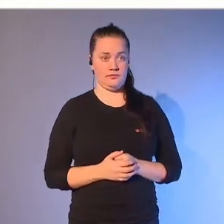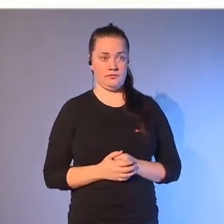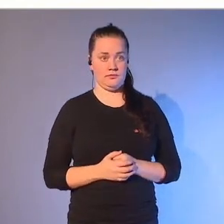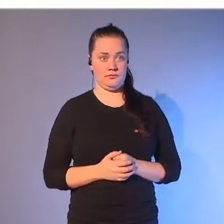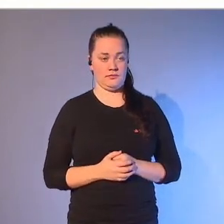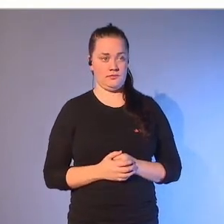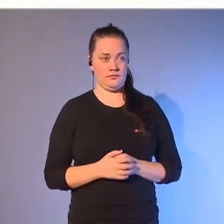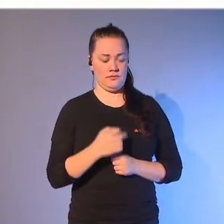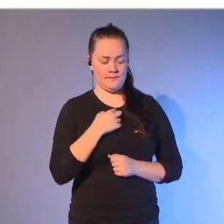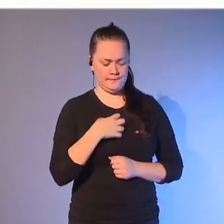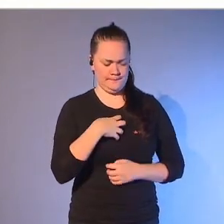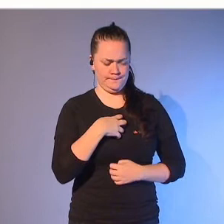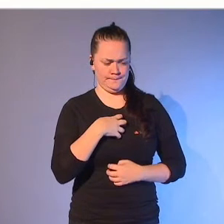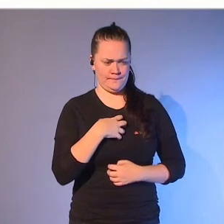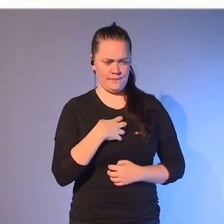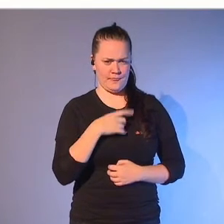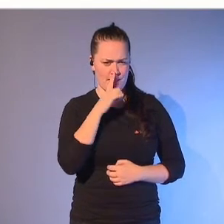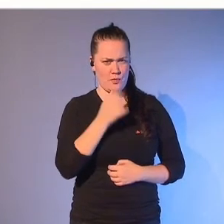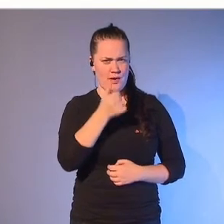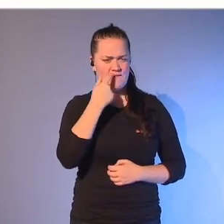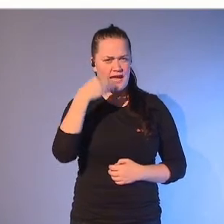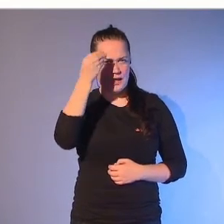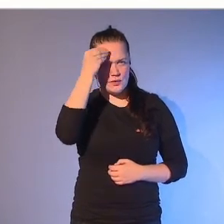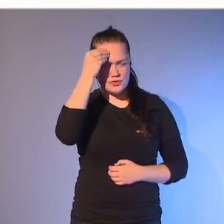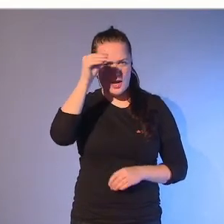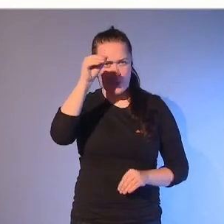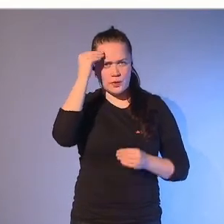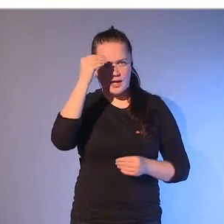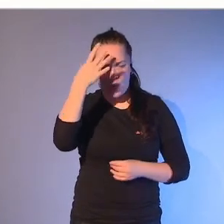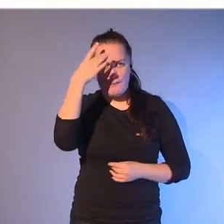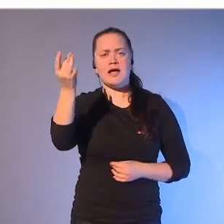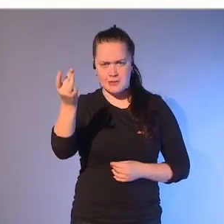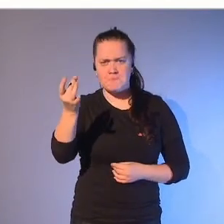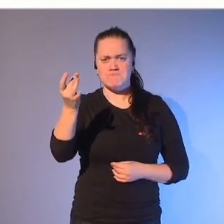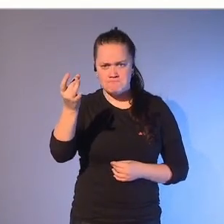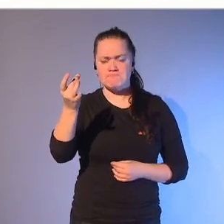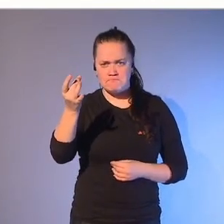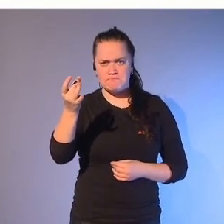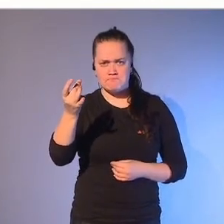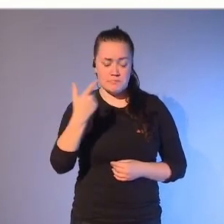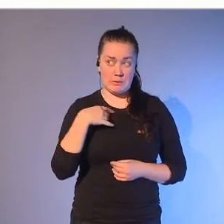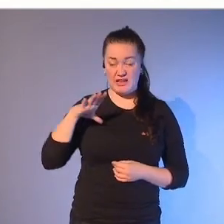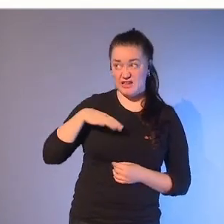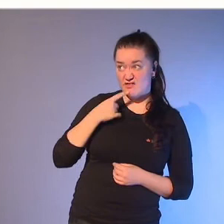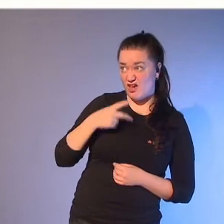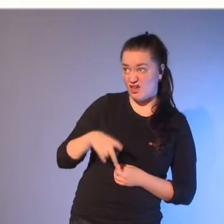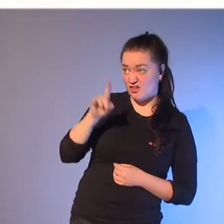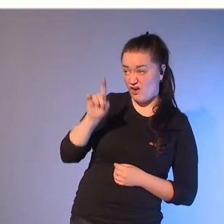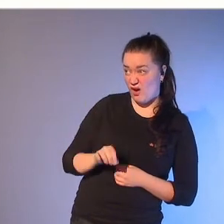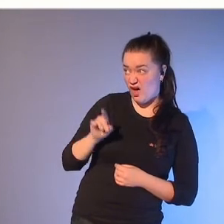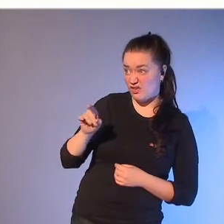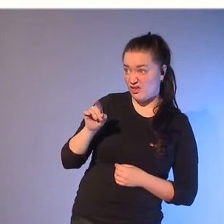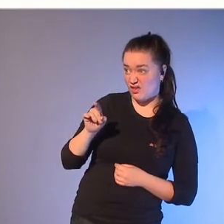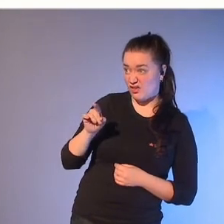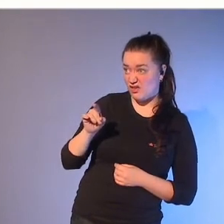bakpå, og så kremte hun, og så sier hun at ja, det må være kunnskap, utdanning og kompetanse. Og så svarer hun ikke, ja, jeg er ikke rart, læreren. Det